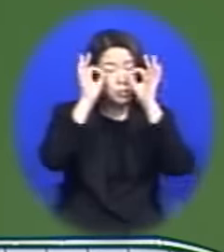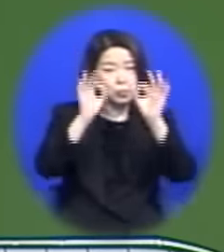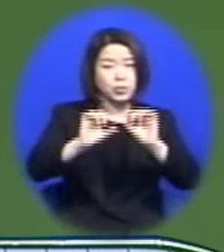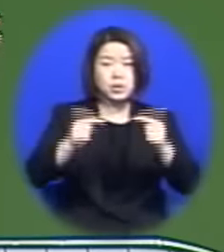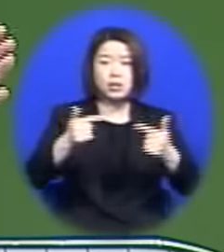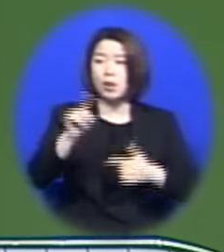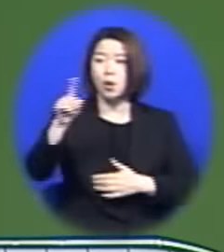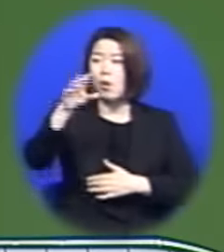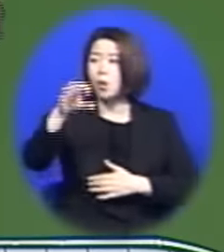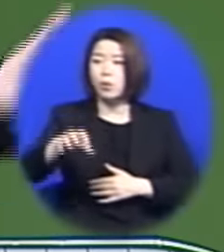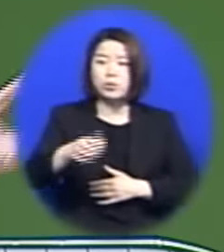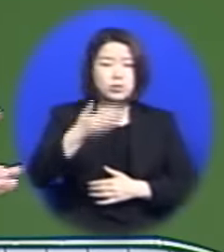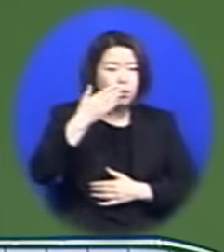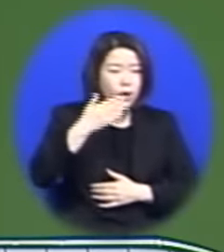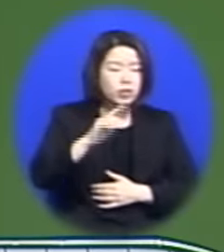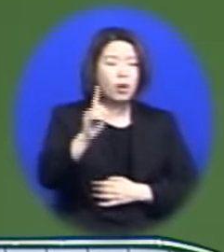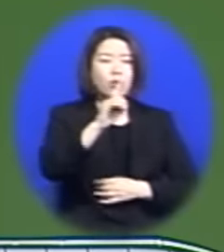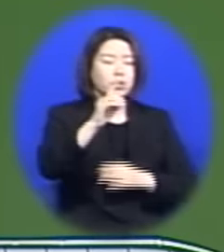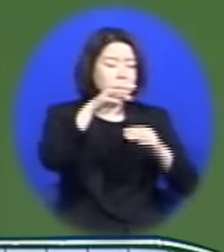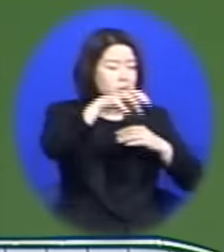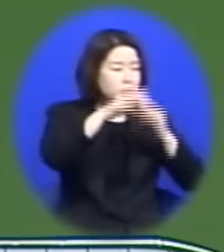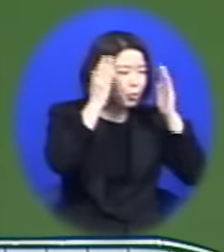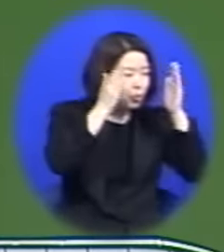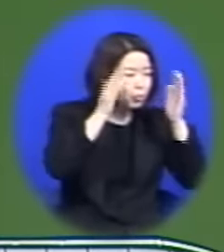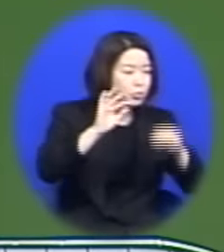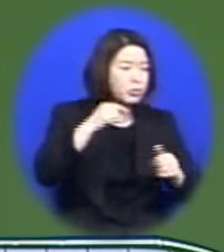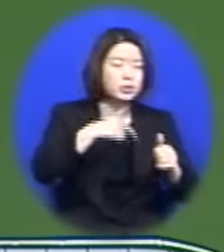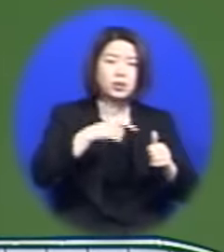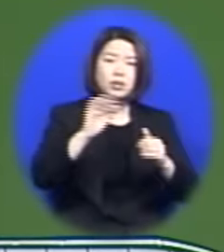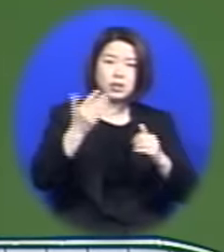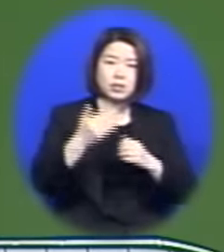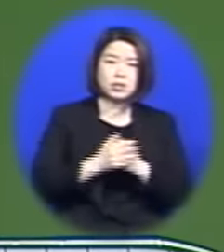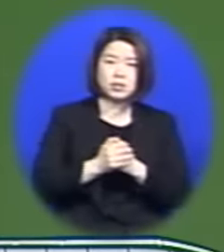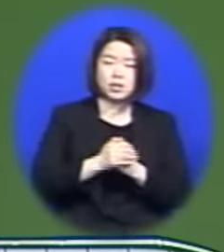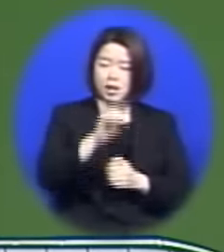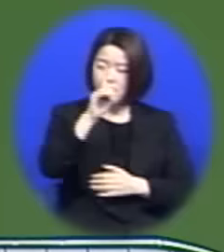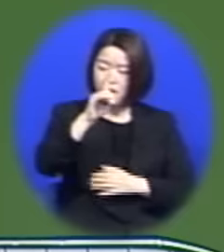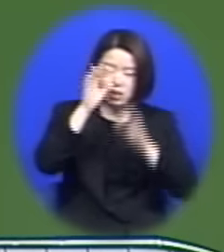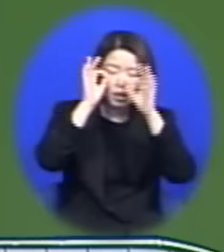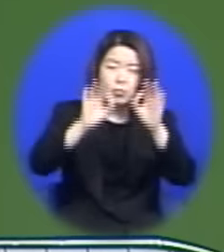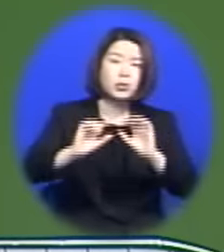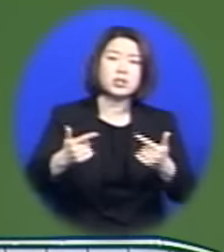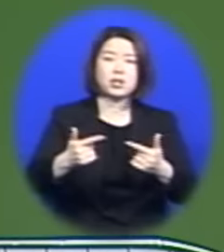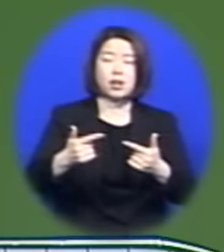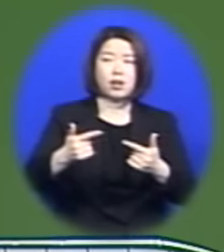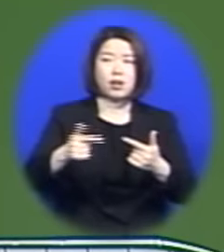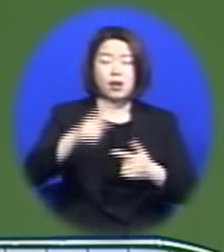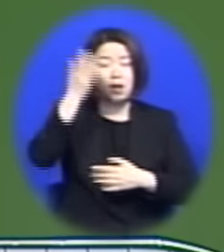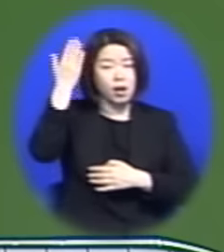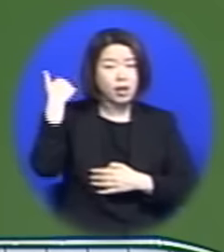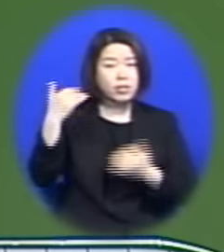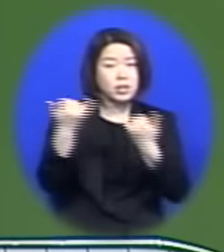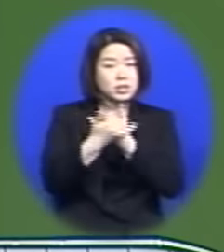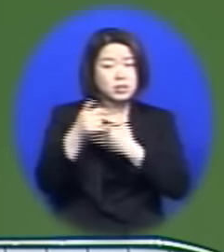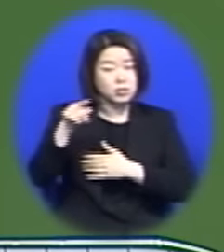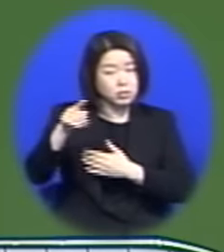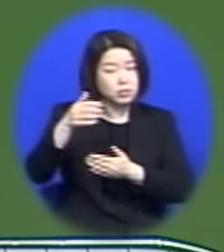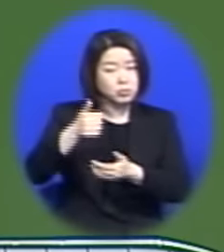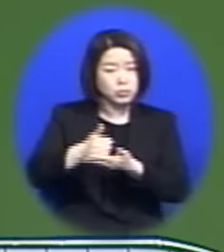어디서 먹어야 될지 어디서 애들을 공부시켜야 될지 아무것도 안 보이 그분들은 진짜 그렇게